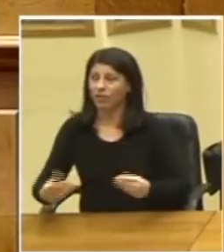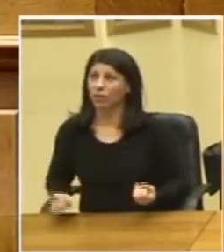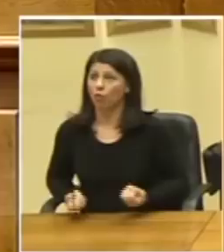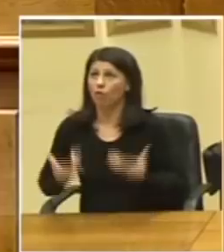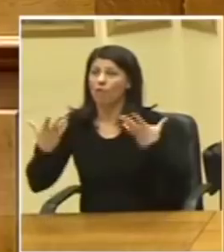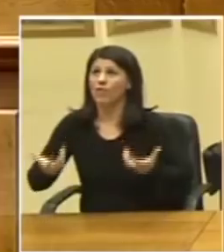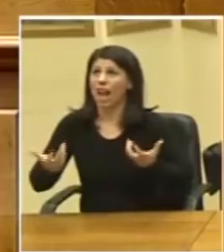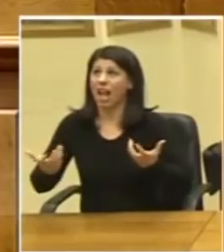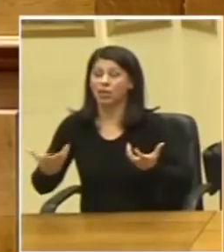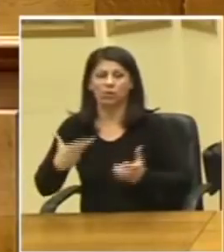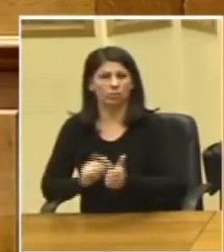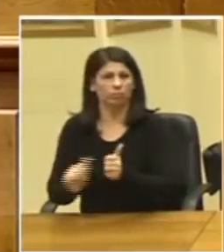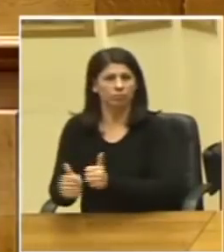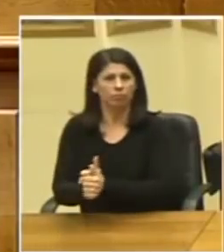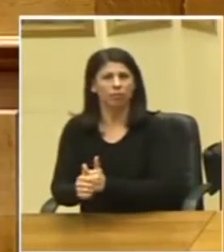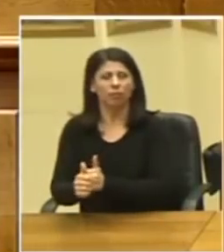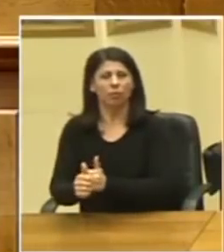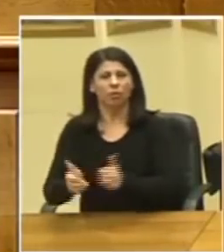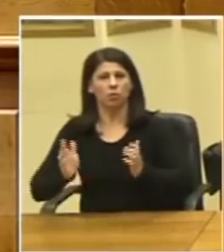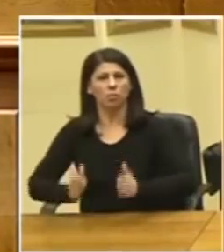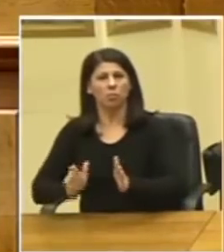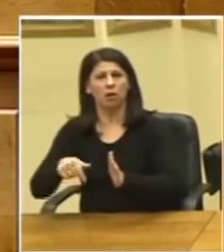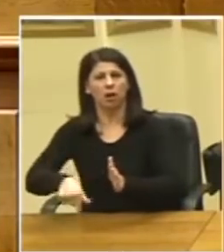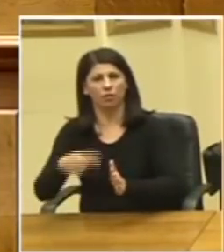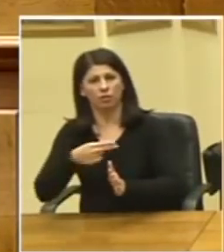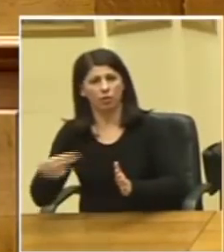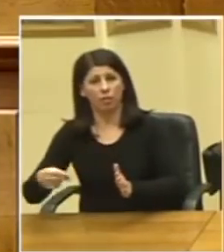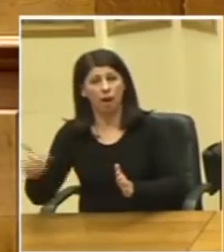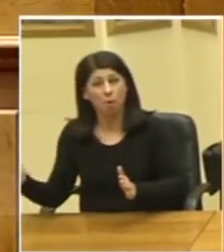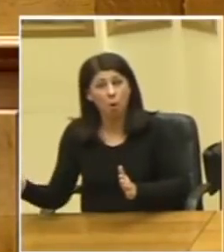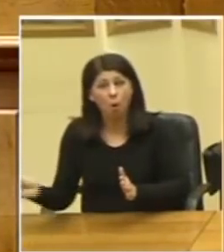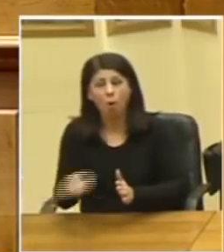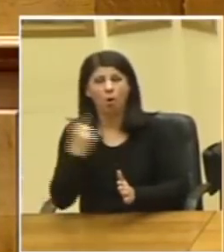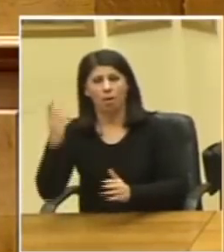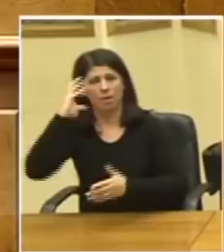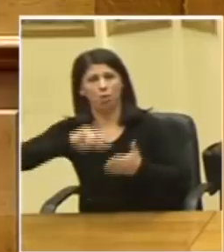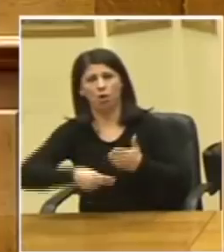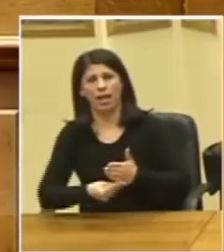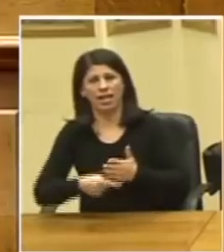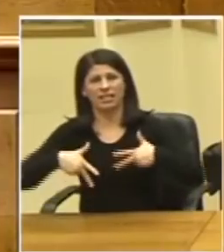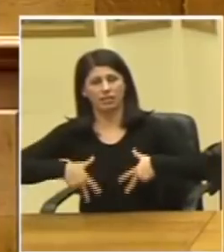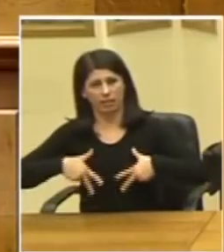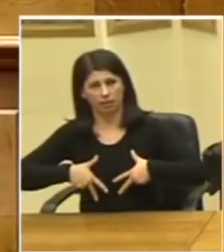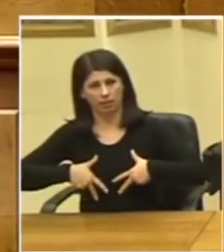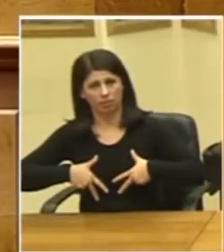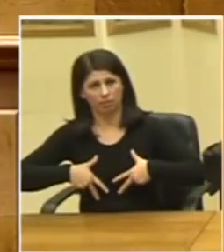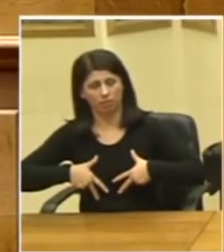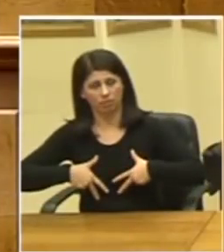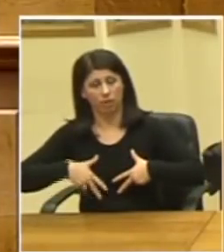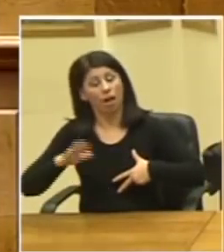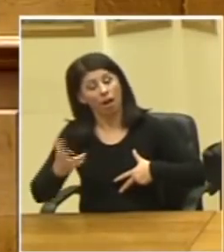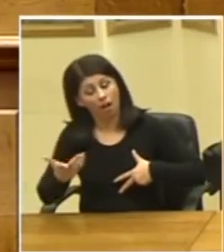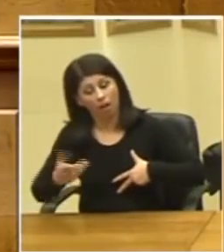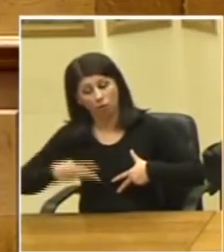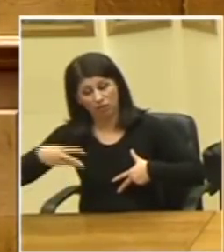σχήμα στελεχών από όλες τις μνημονιακές κυβερνήσεις. Αλλά και με τις προτάσεις